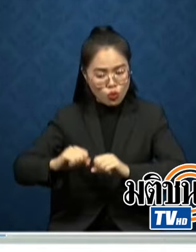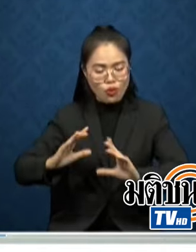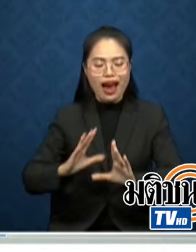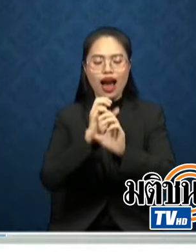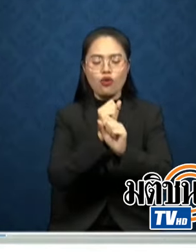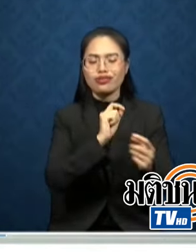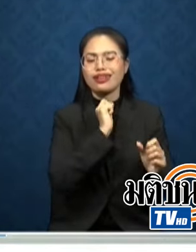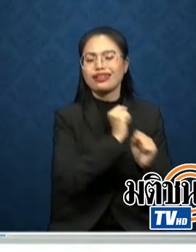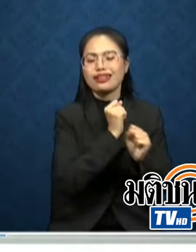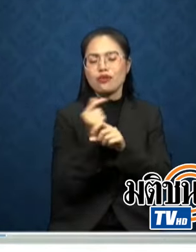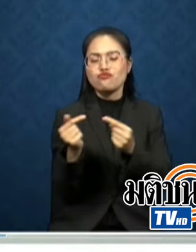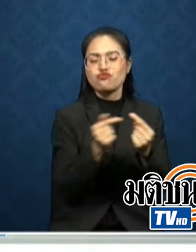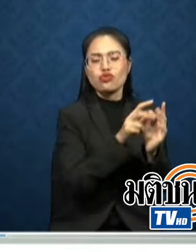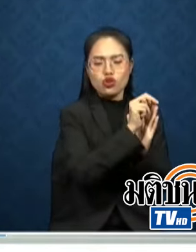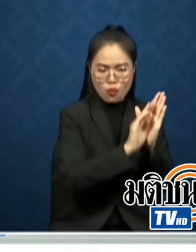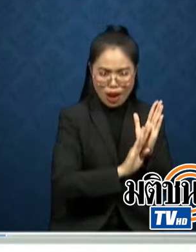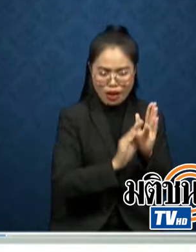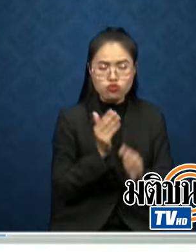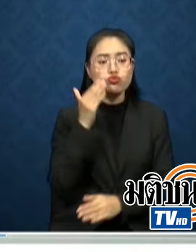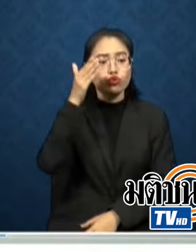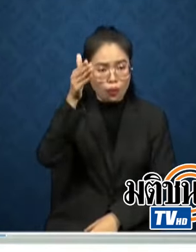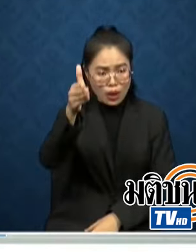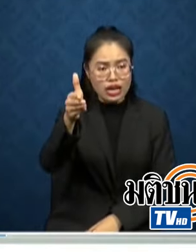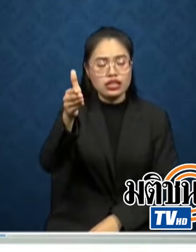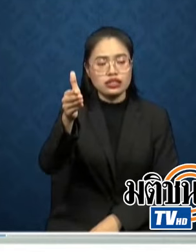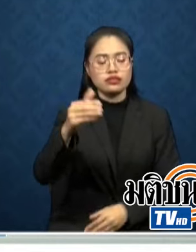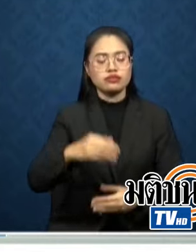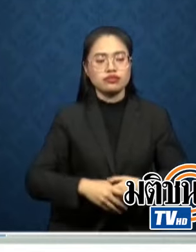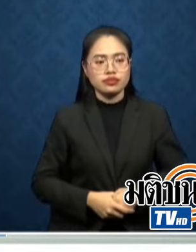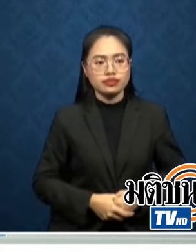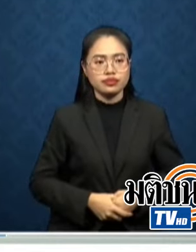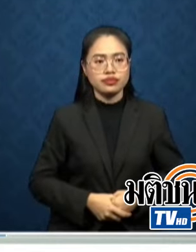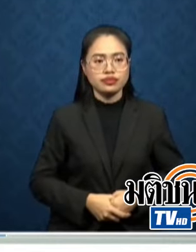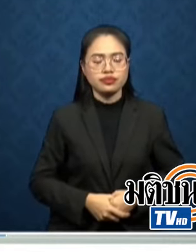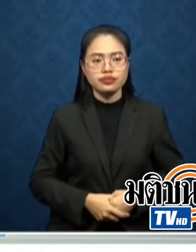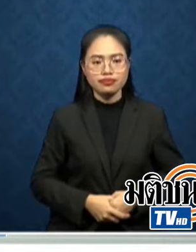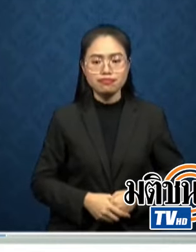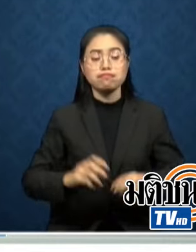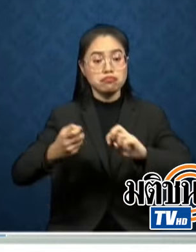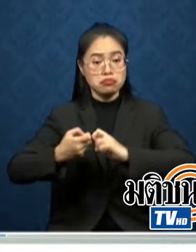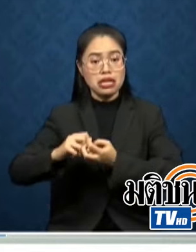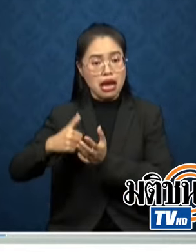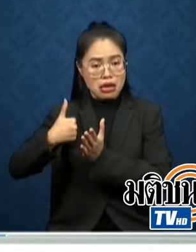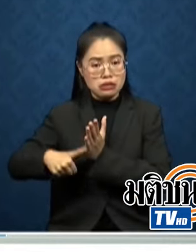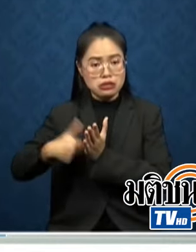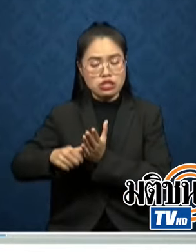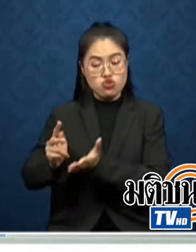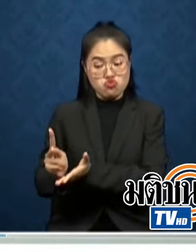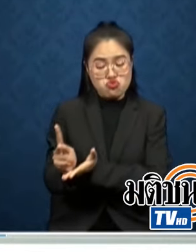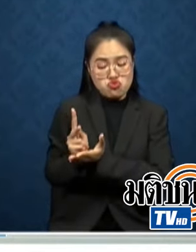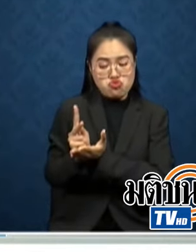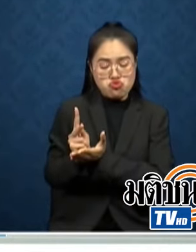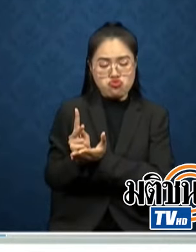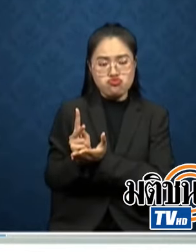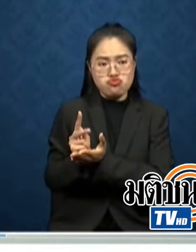บายตัวนี้อย่างเป็นรูปธรรมนะครับเรื่องของหนี้นอกระบบท่านส